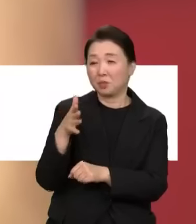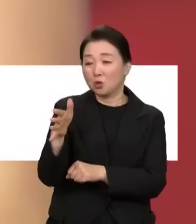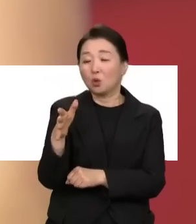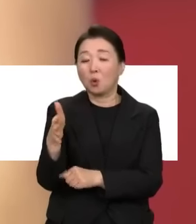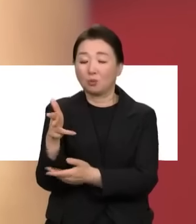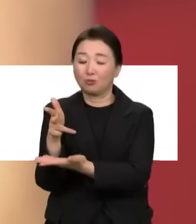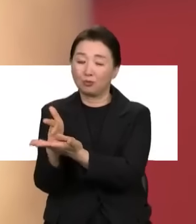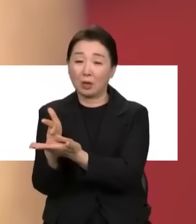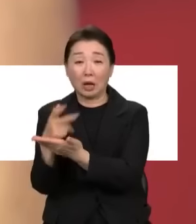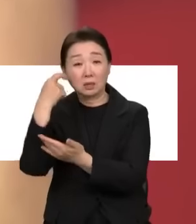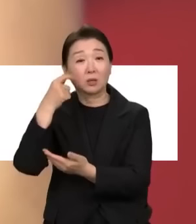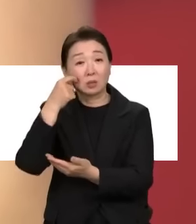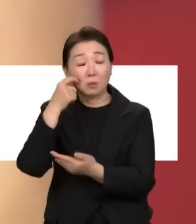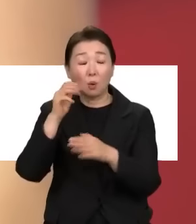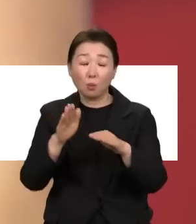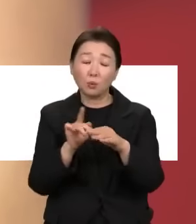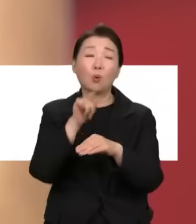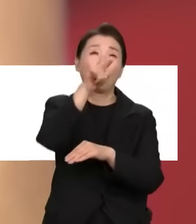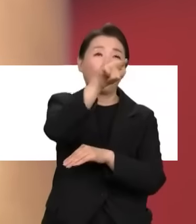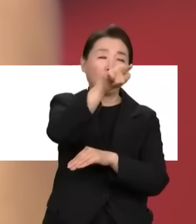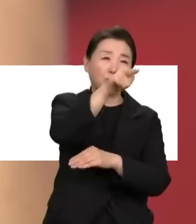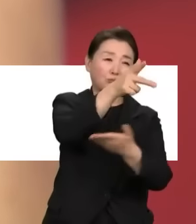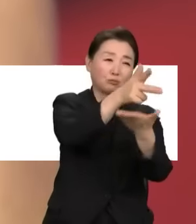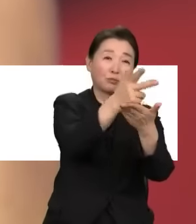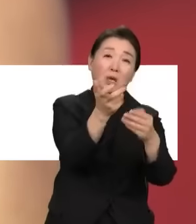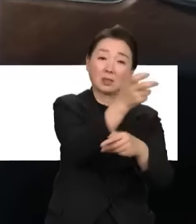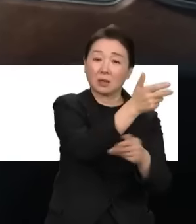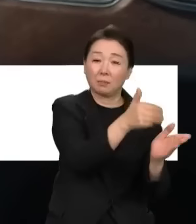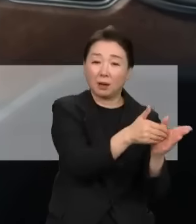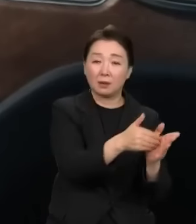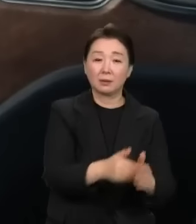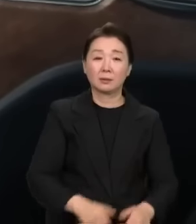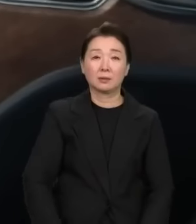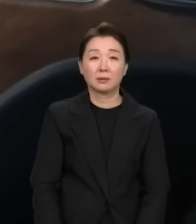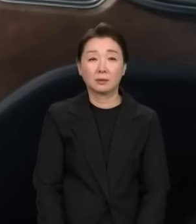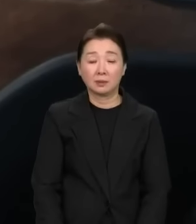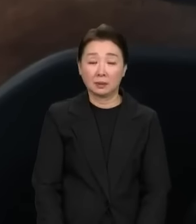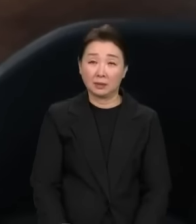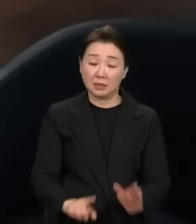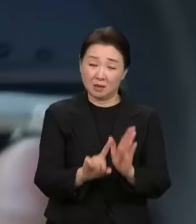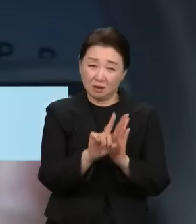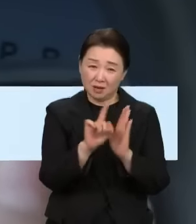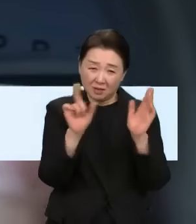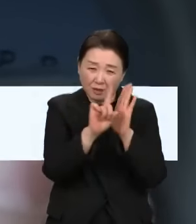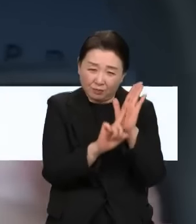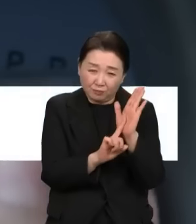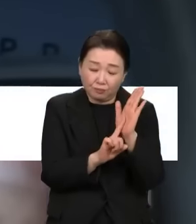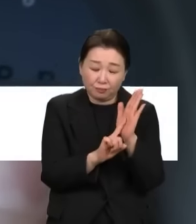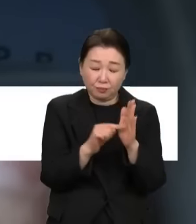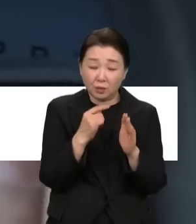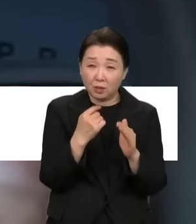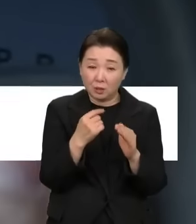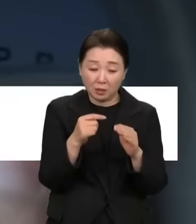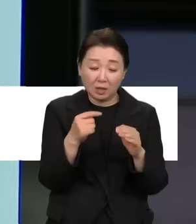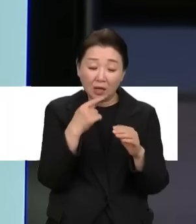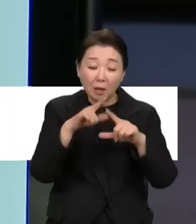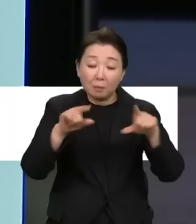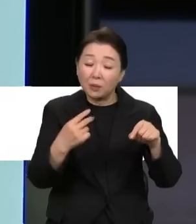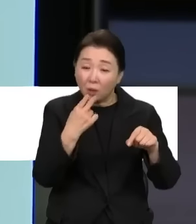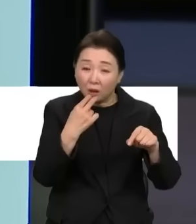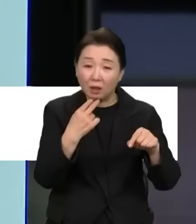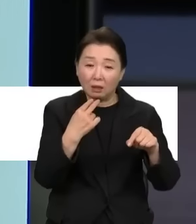느꼈는데 올해는 외부 주차장 있는 곳으로 이사를 가서. 기온이 떨어지면 배터리 성능이 낮아져 주행 거리도